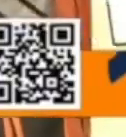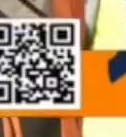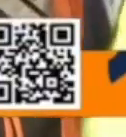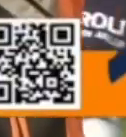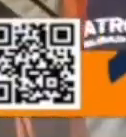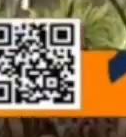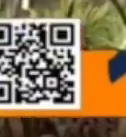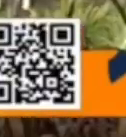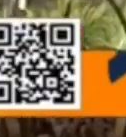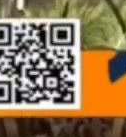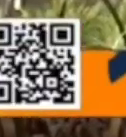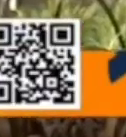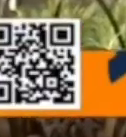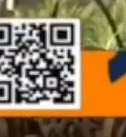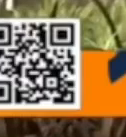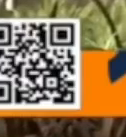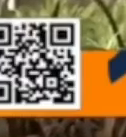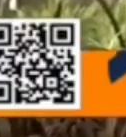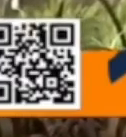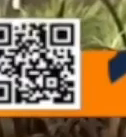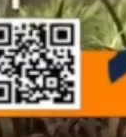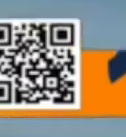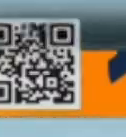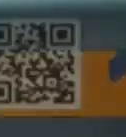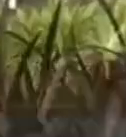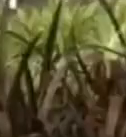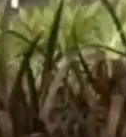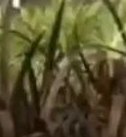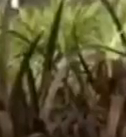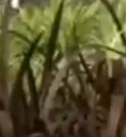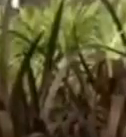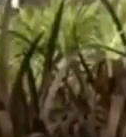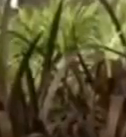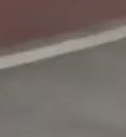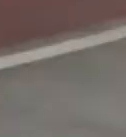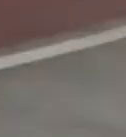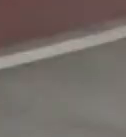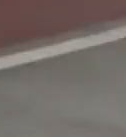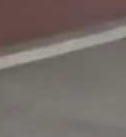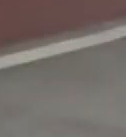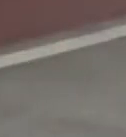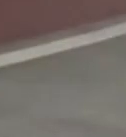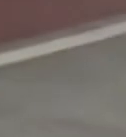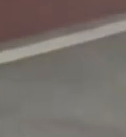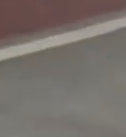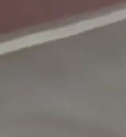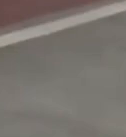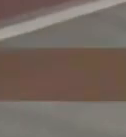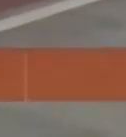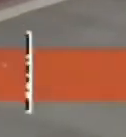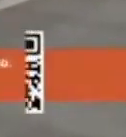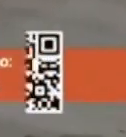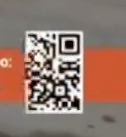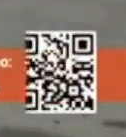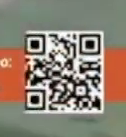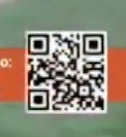untuk hari Sabtu, Minggu, dan juga hari libur nasional, aturan ganjil genap tidak diberlakukan. Selain itu, masih sama seperti sebelumnya, aturan